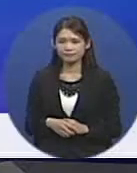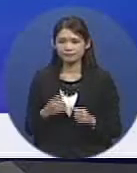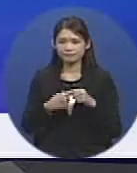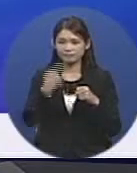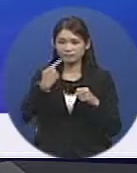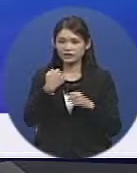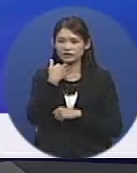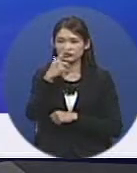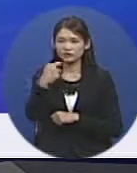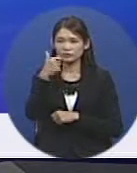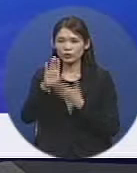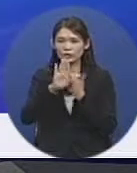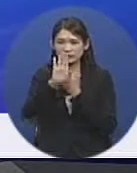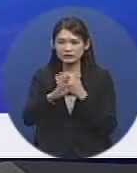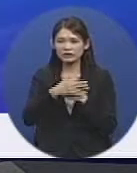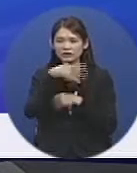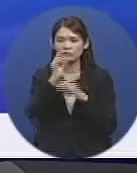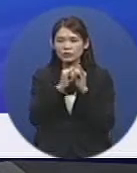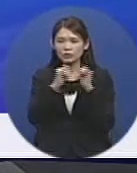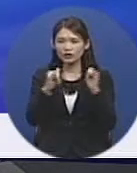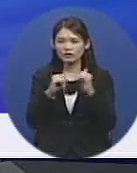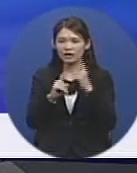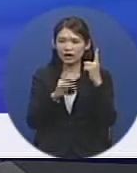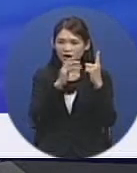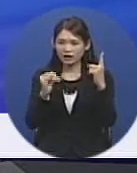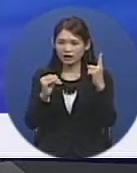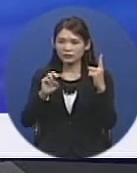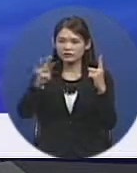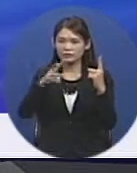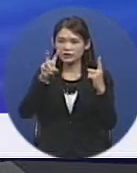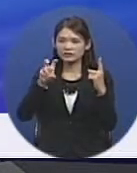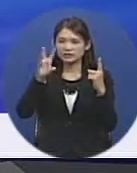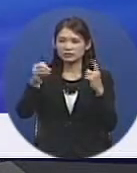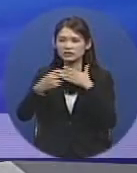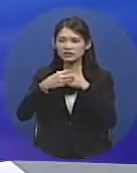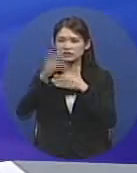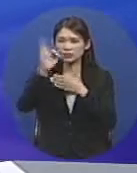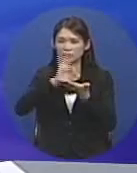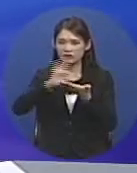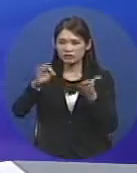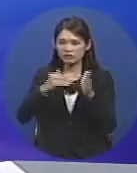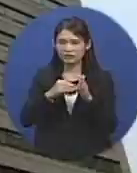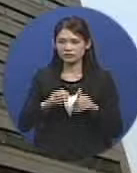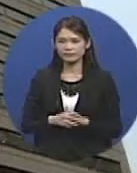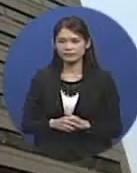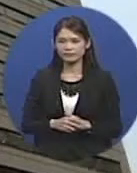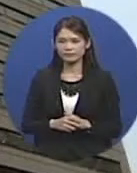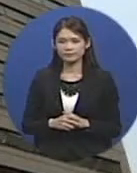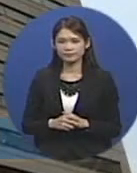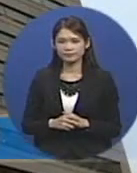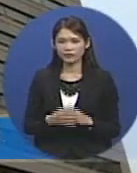지난해 65세 이상 노인 한 사람이 322만 원의 진료비를 쓴 것으로 나타났습니다.